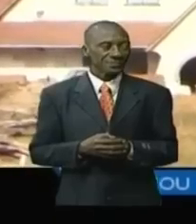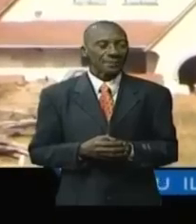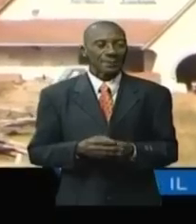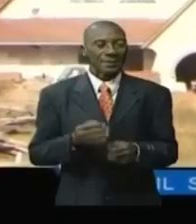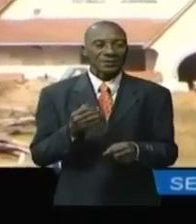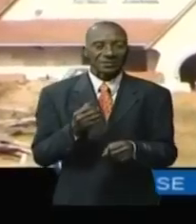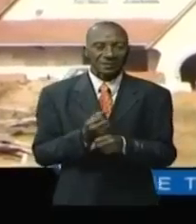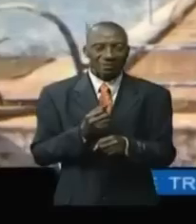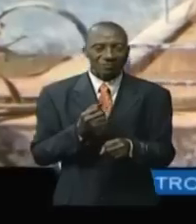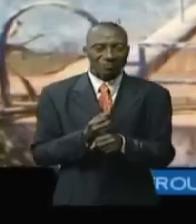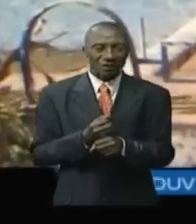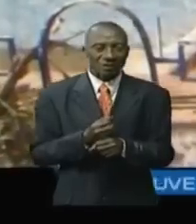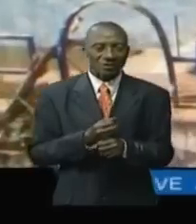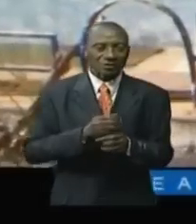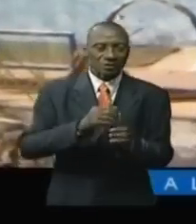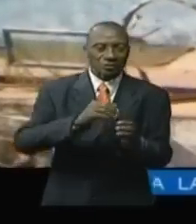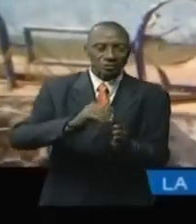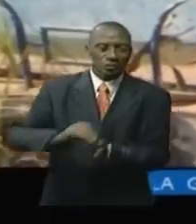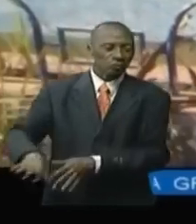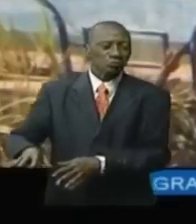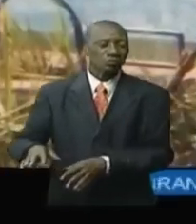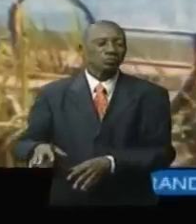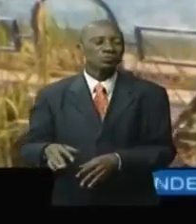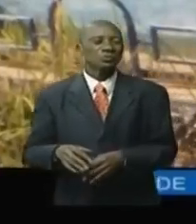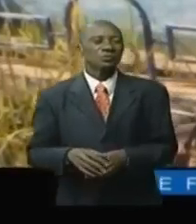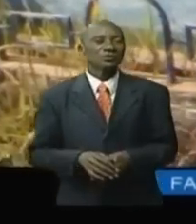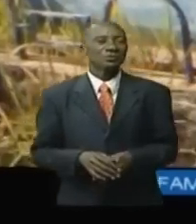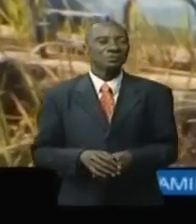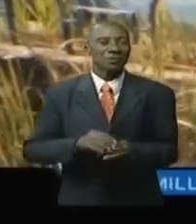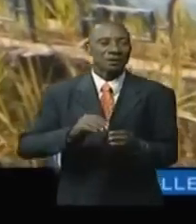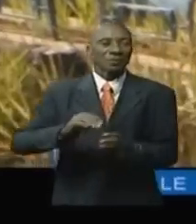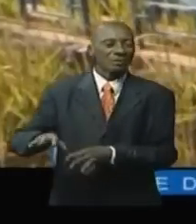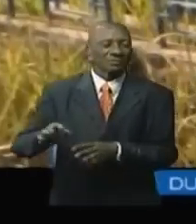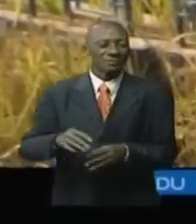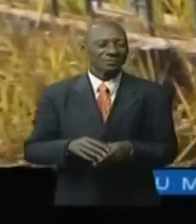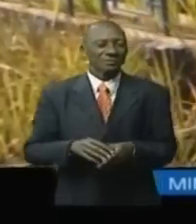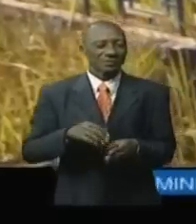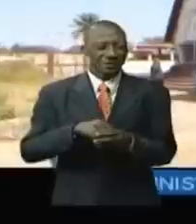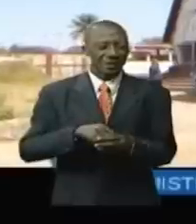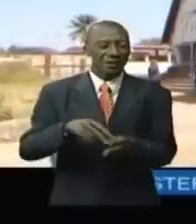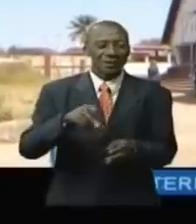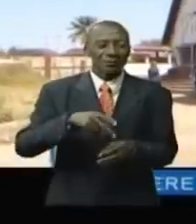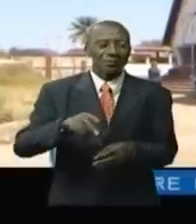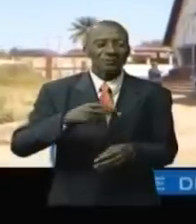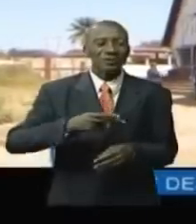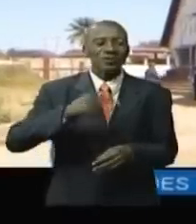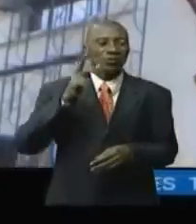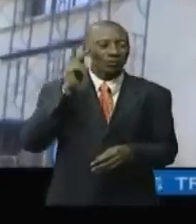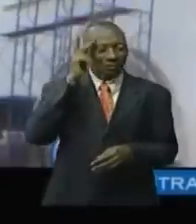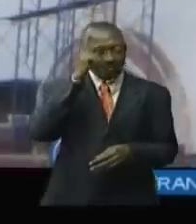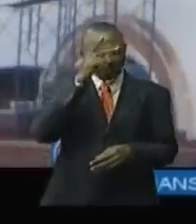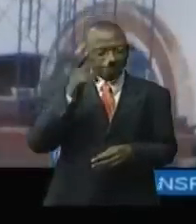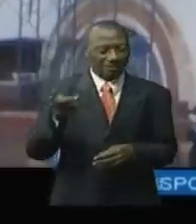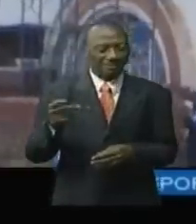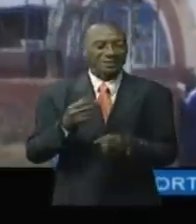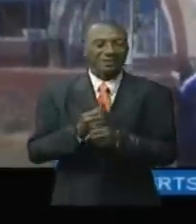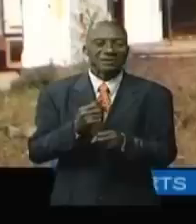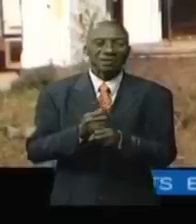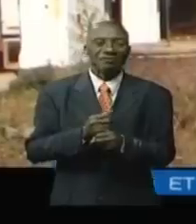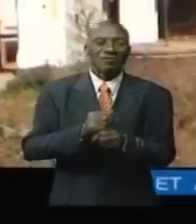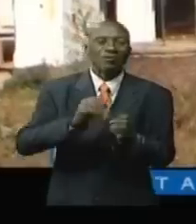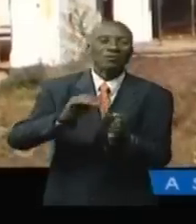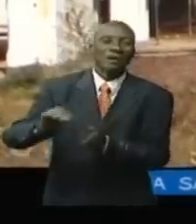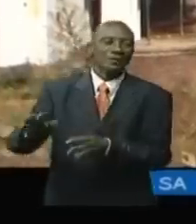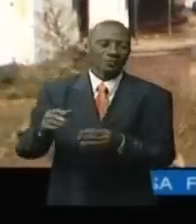années, la résidence du président de l'Assemblée provinciale du Haut-Katanga nécessite d'être réhabilitée. Pour sauver